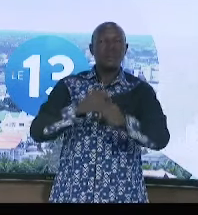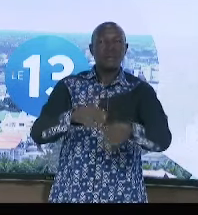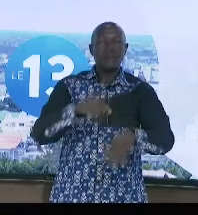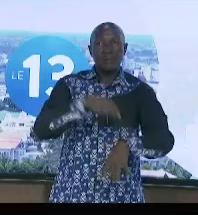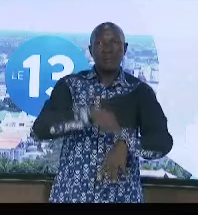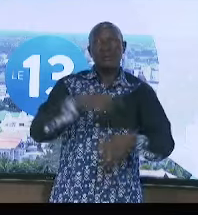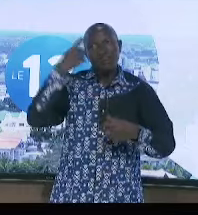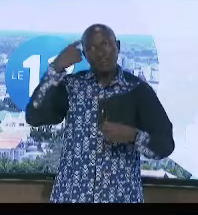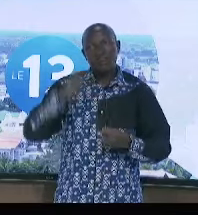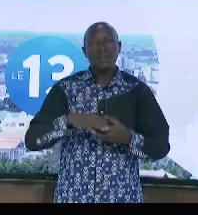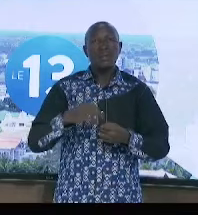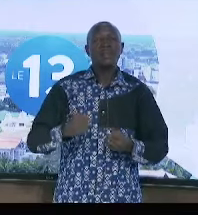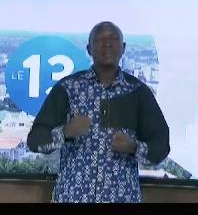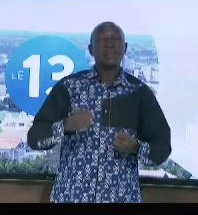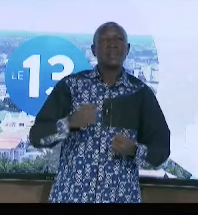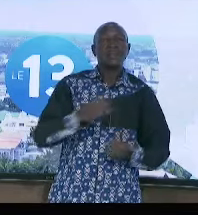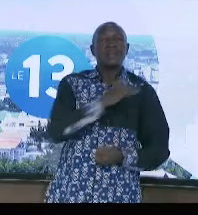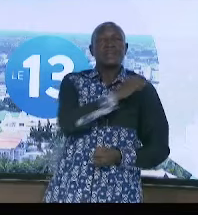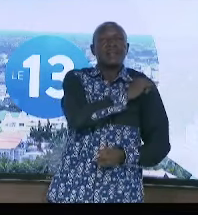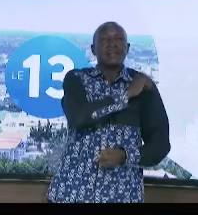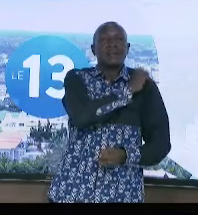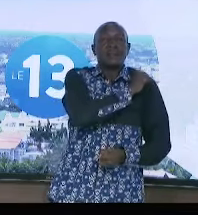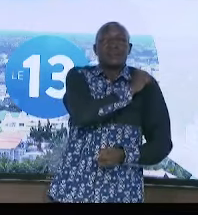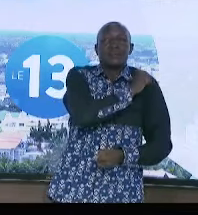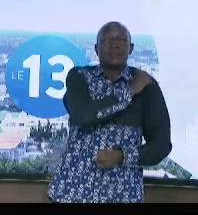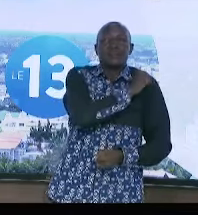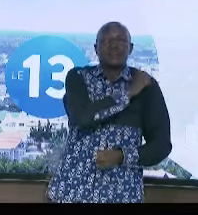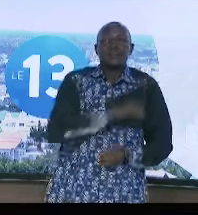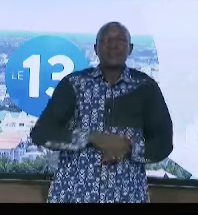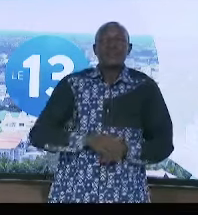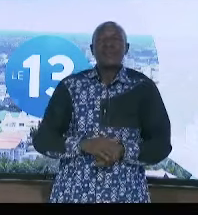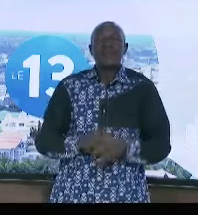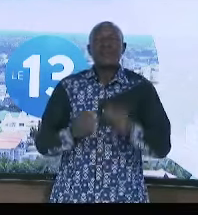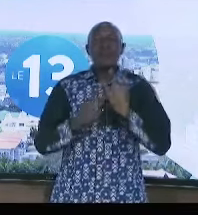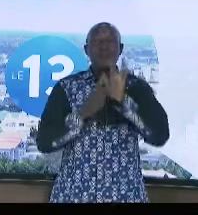d'acteurs burkinabés comme Issaka Sawadogo. Il